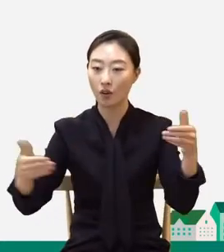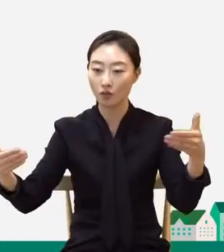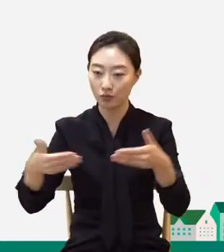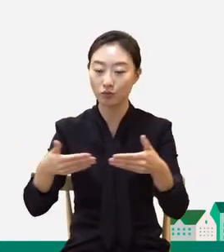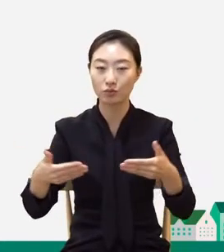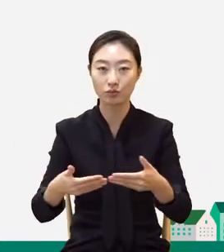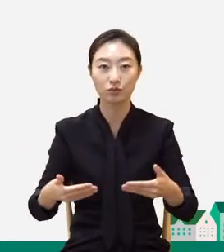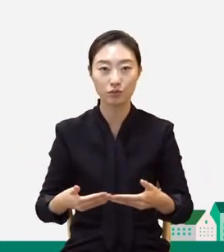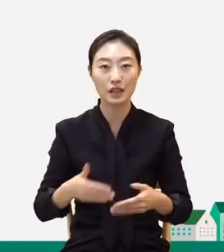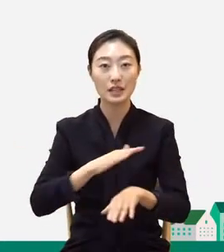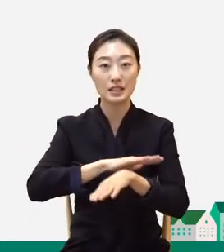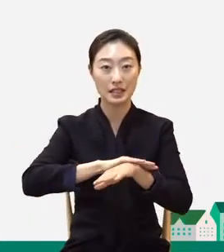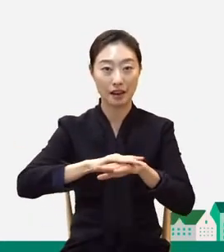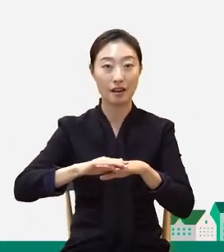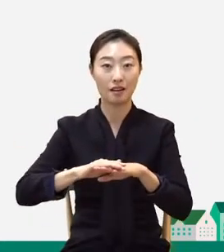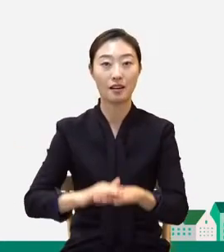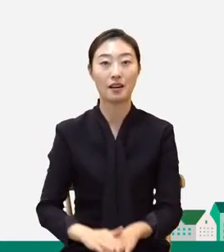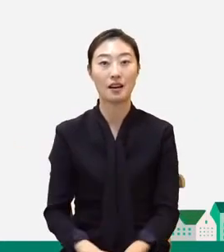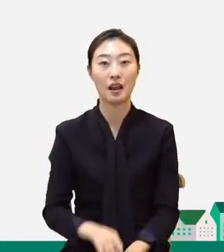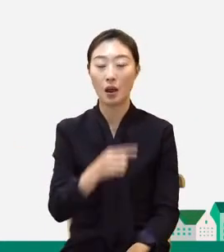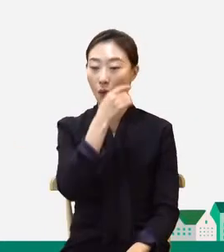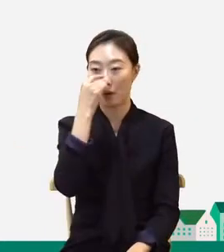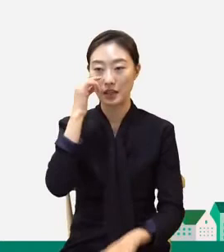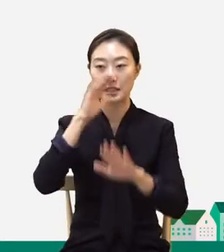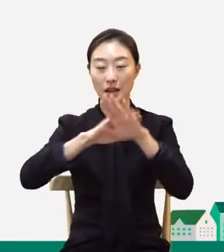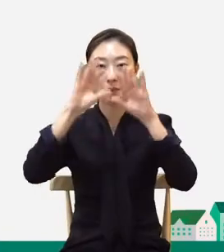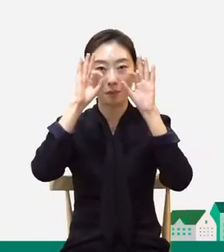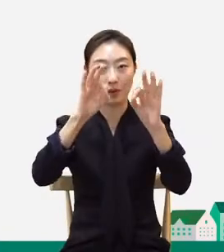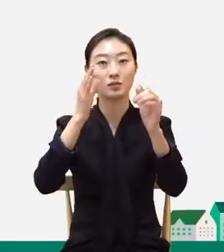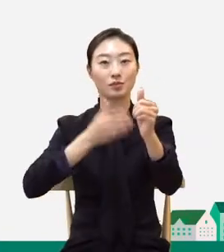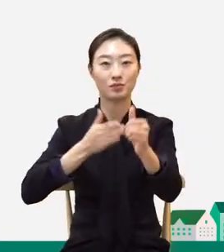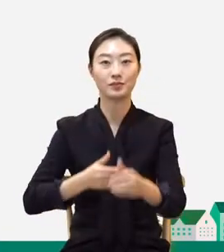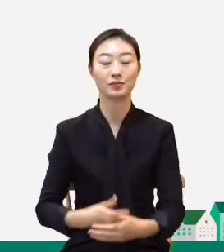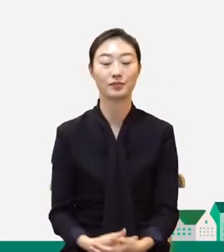정리한 부분이어서 이제 이후에 확인해 주시면 될 것 같습니다.